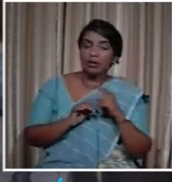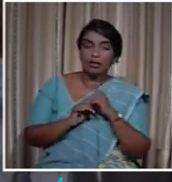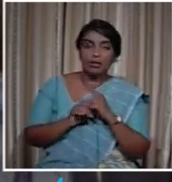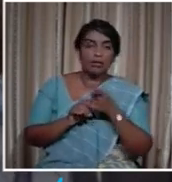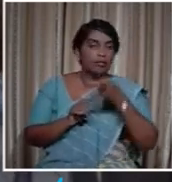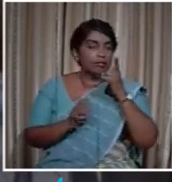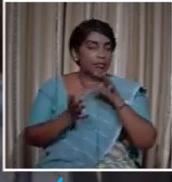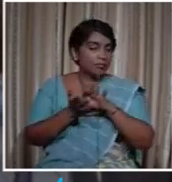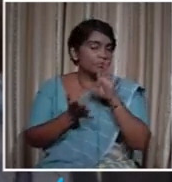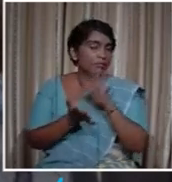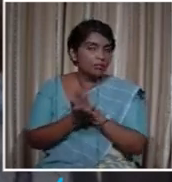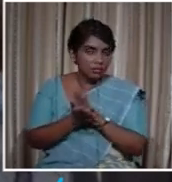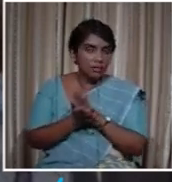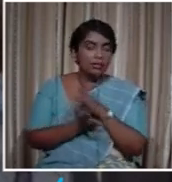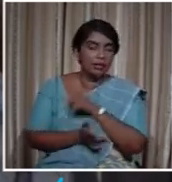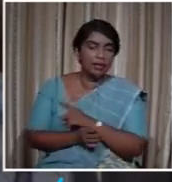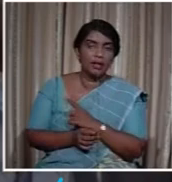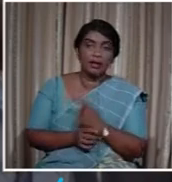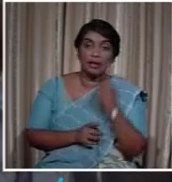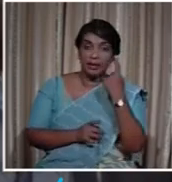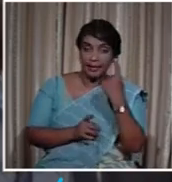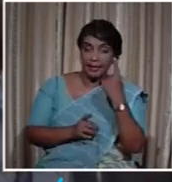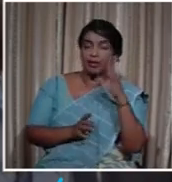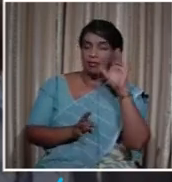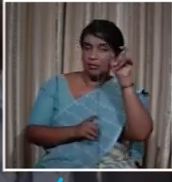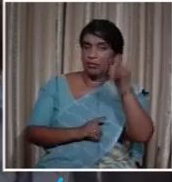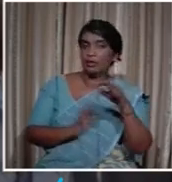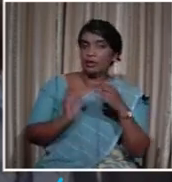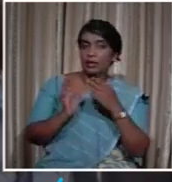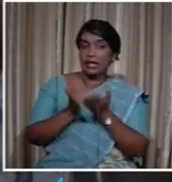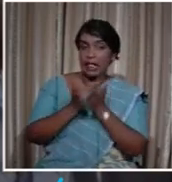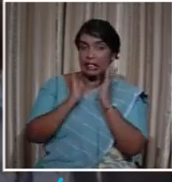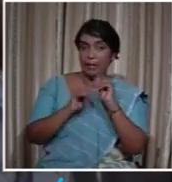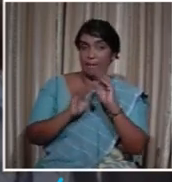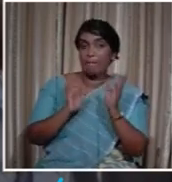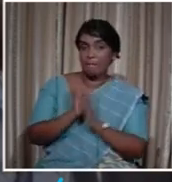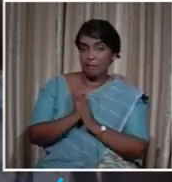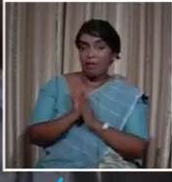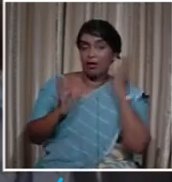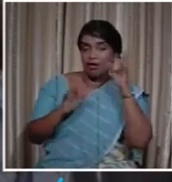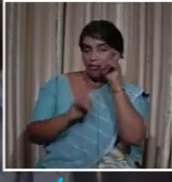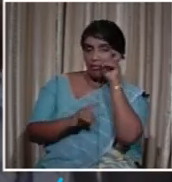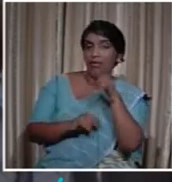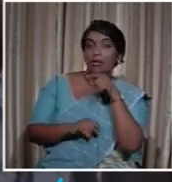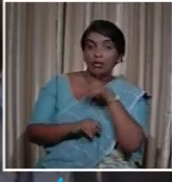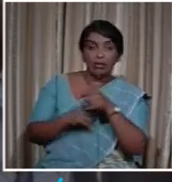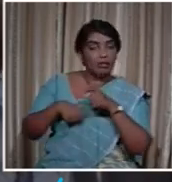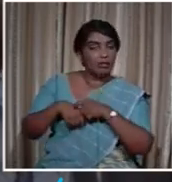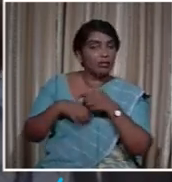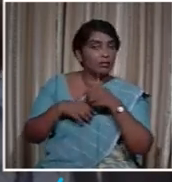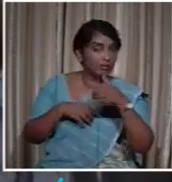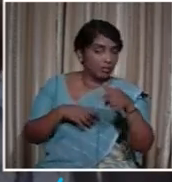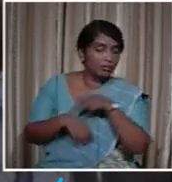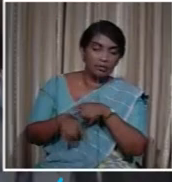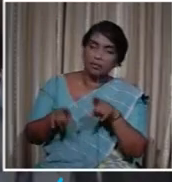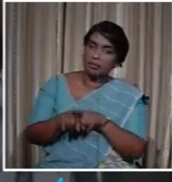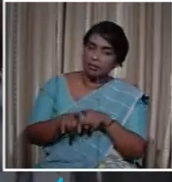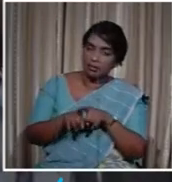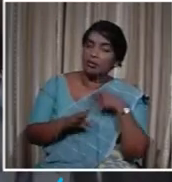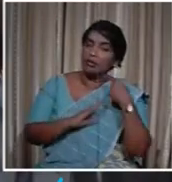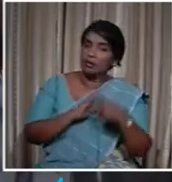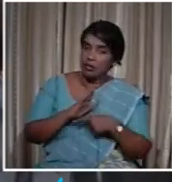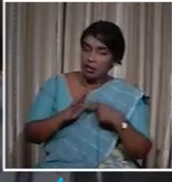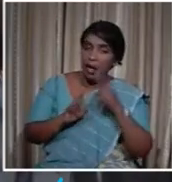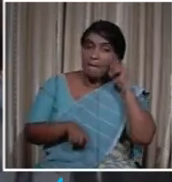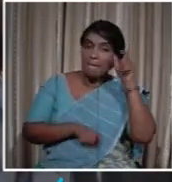ஒருவராக இன்று நரேந்திர மோடி அவர்களையும் இந்த உலகம் பார்க்கிறது. ஆகவே இவருடைய காலத்தில் ஈழத்தமிழர்கள் இந்த மண்ணிலே படுகிற துன்பங்களையும்